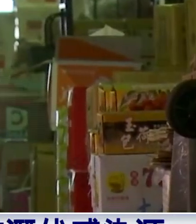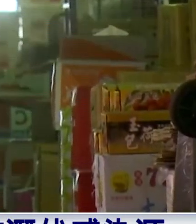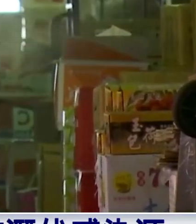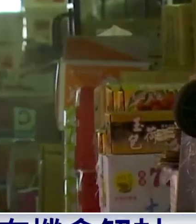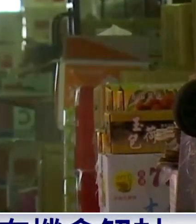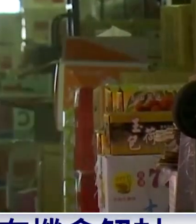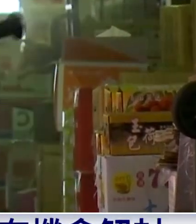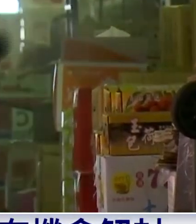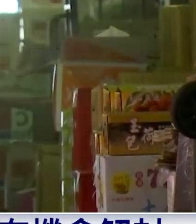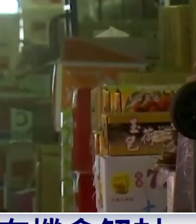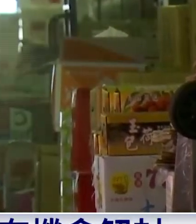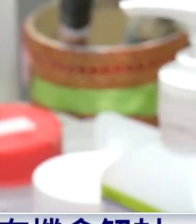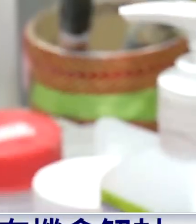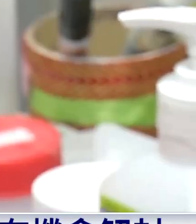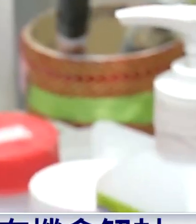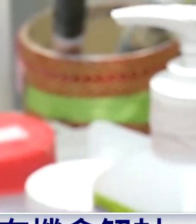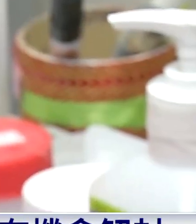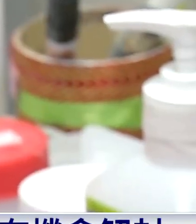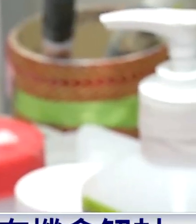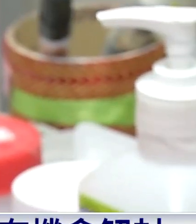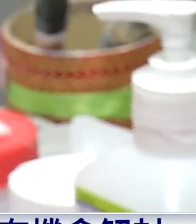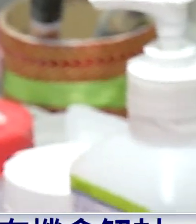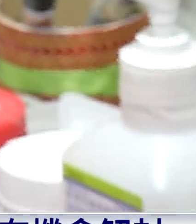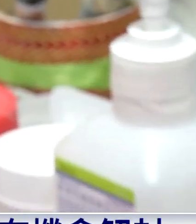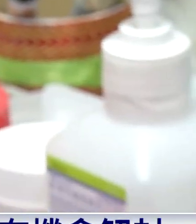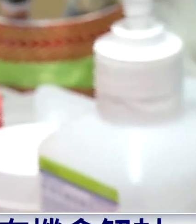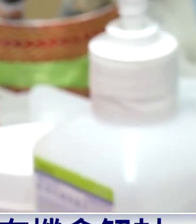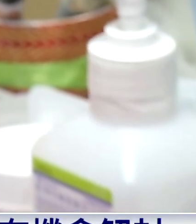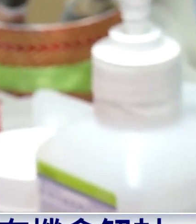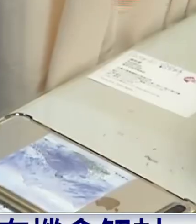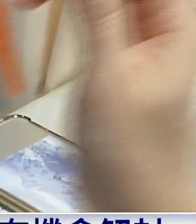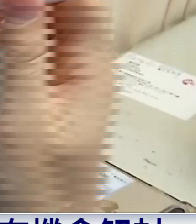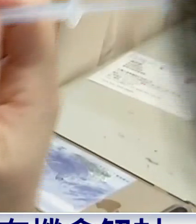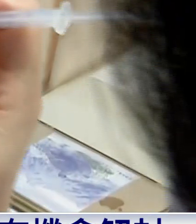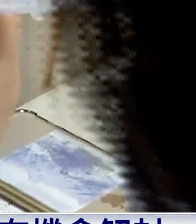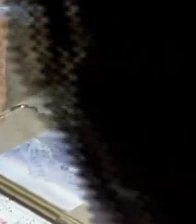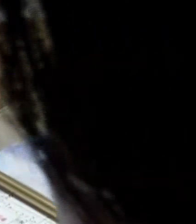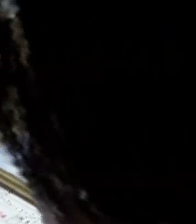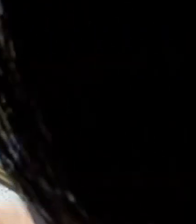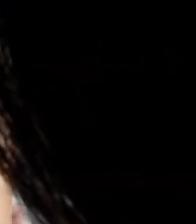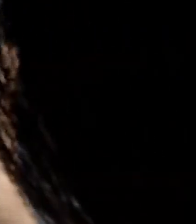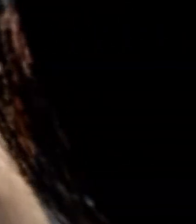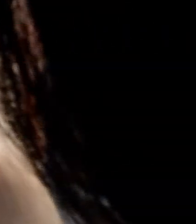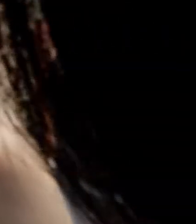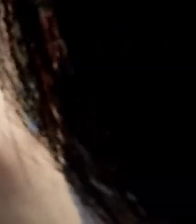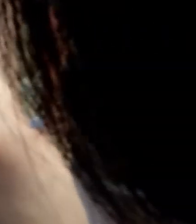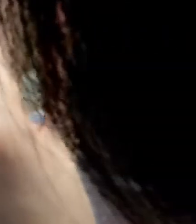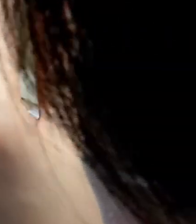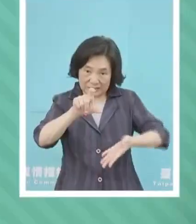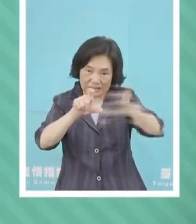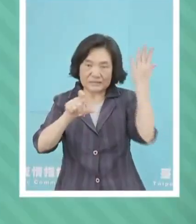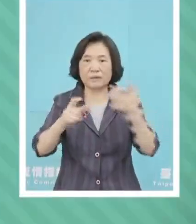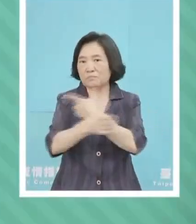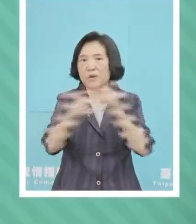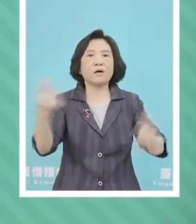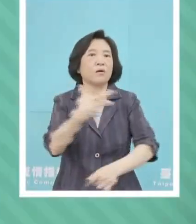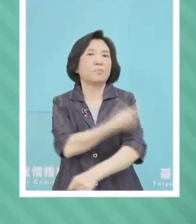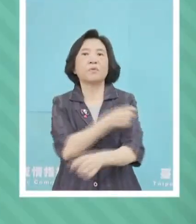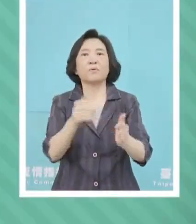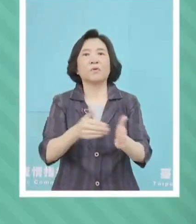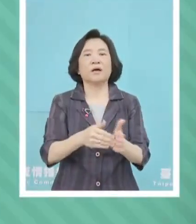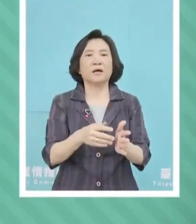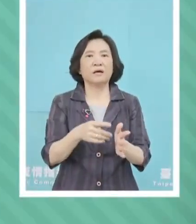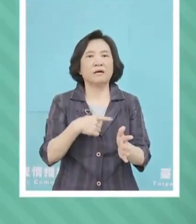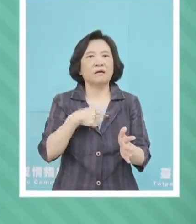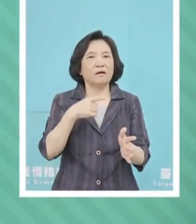心处理完。伊认为讲60岁以上拢注疫苗了后，有机会解封。 他说，如果我们真的60岁以上全部打疫苗，恐